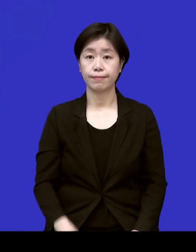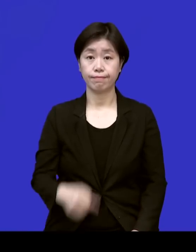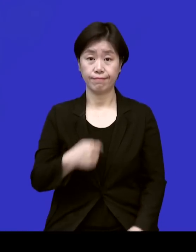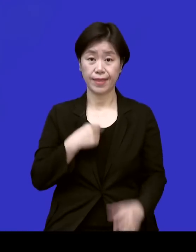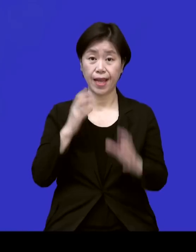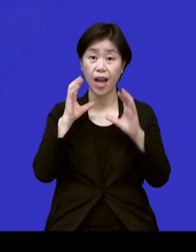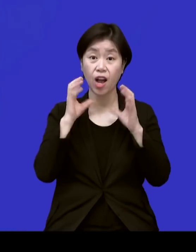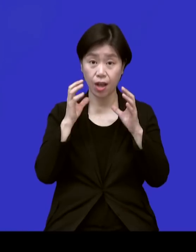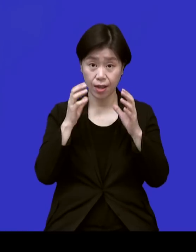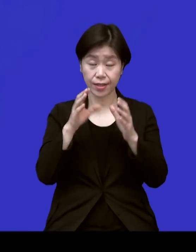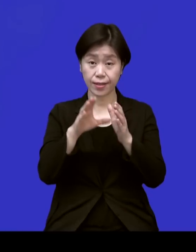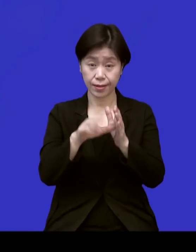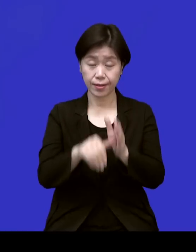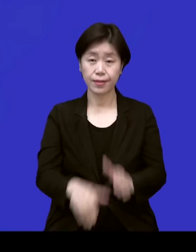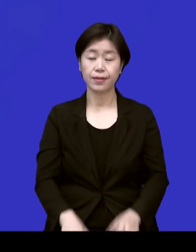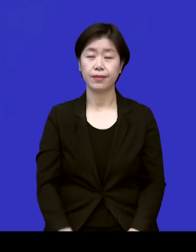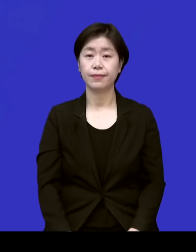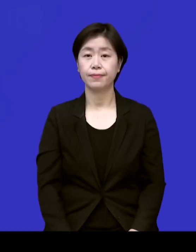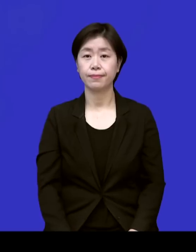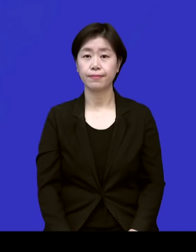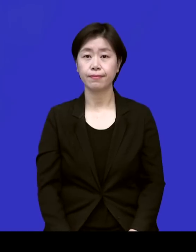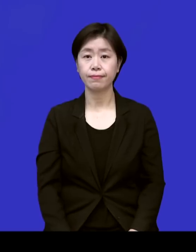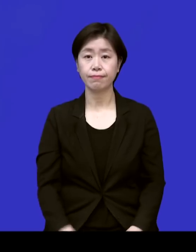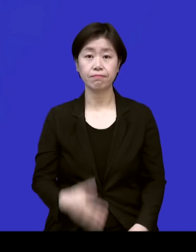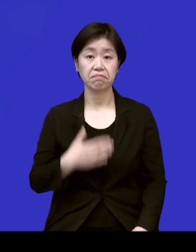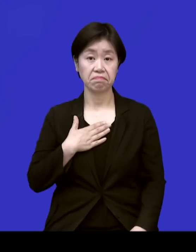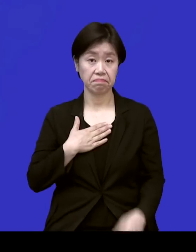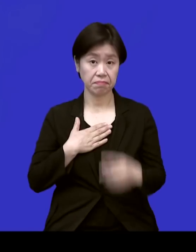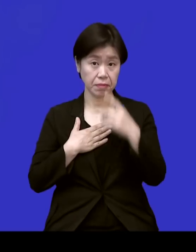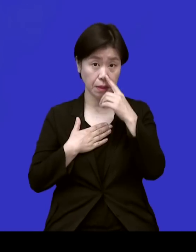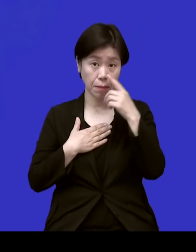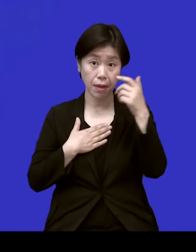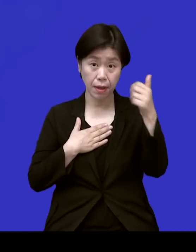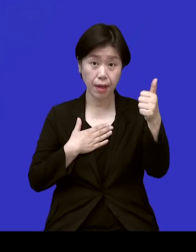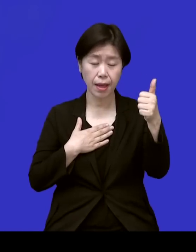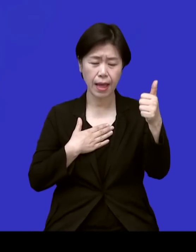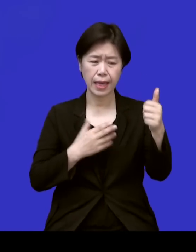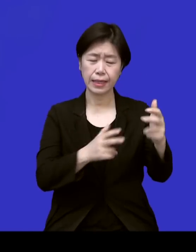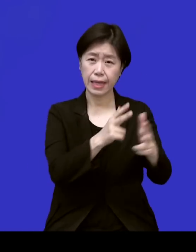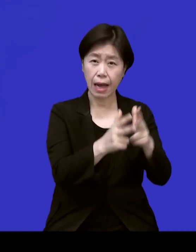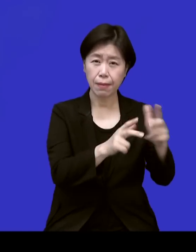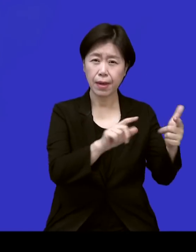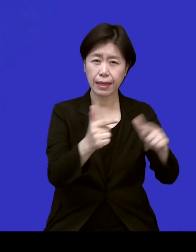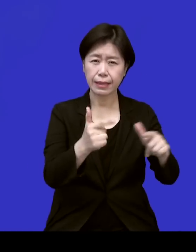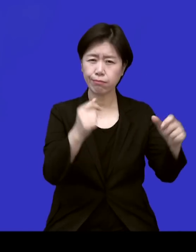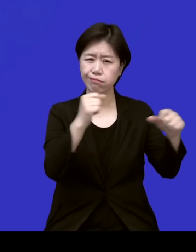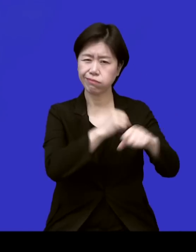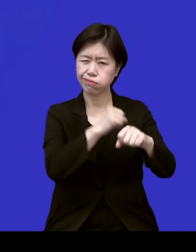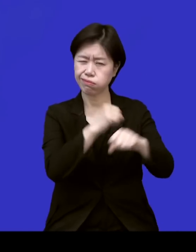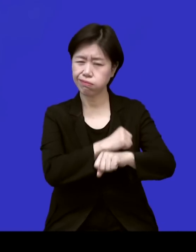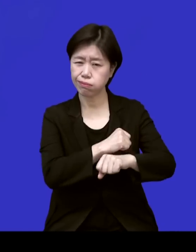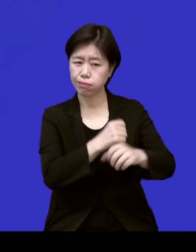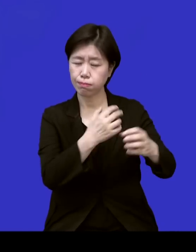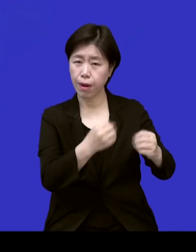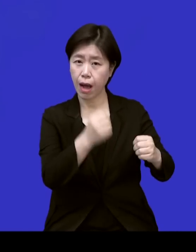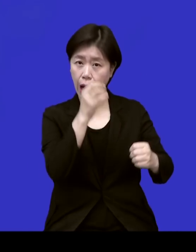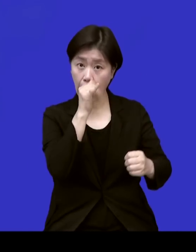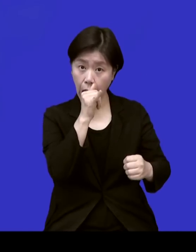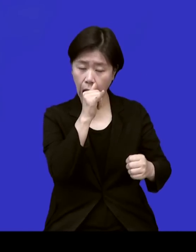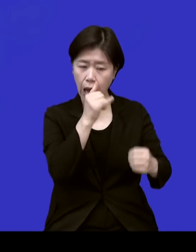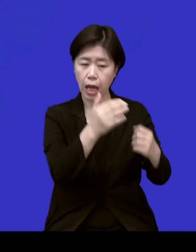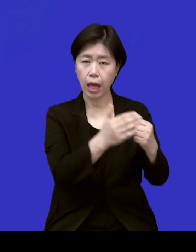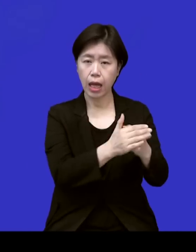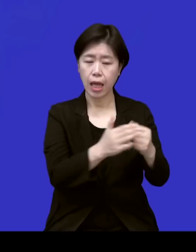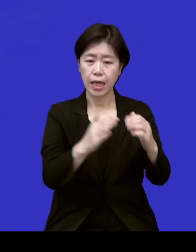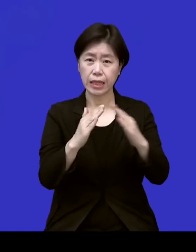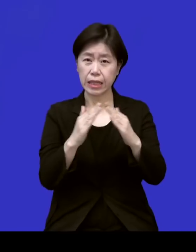어렸을 때 네. 그 아빠가 이제 사업이 좀 힘들어지면서 예. 이렇게 단칸방으로